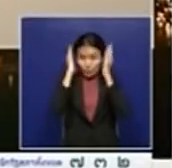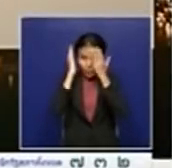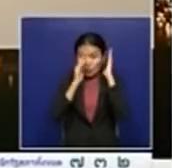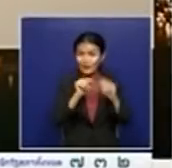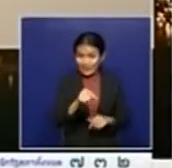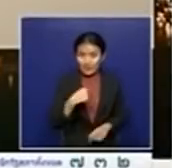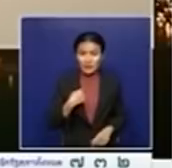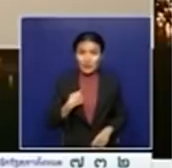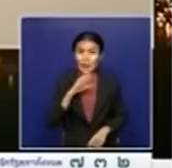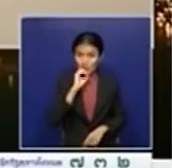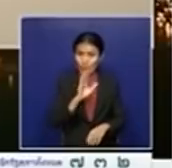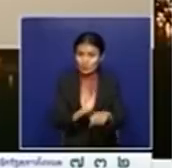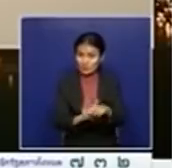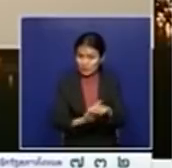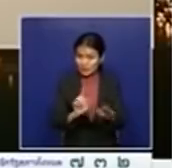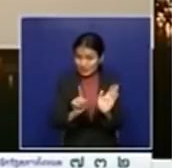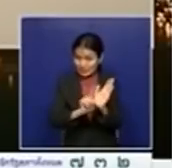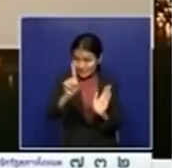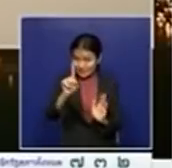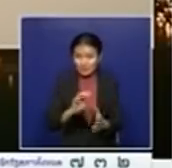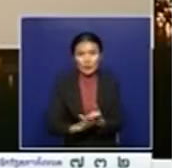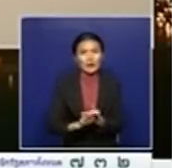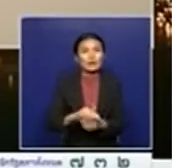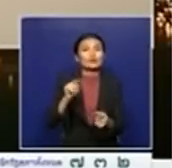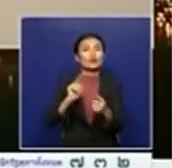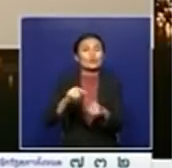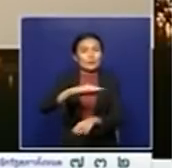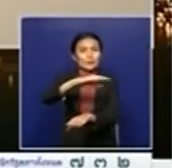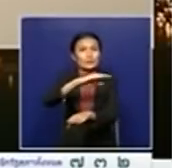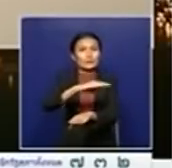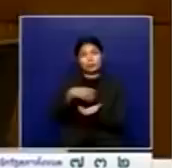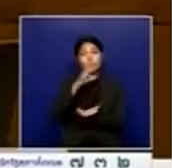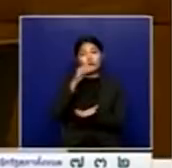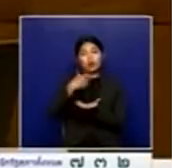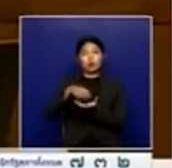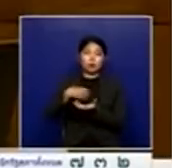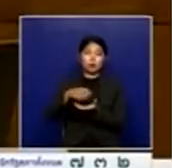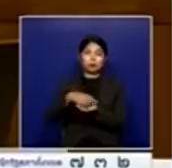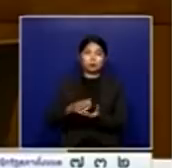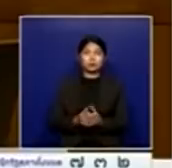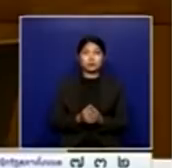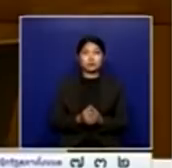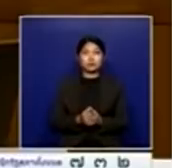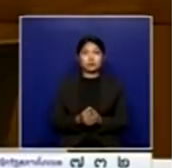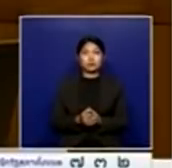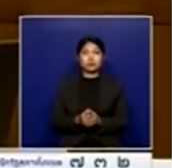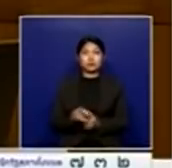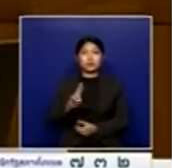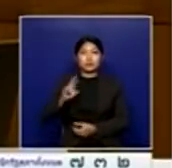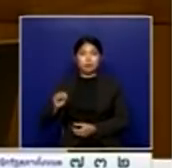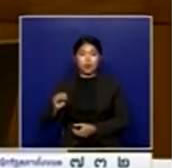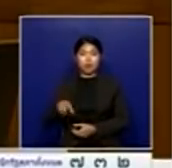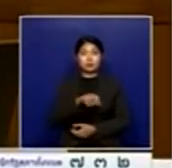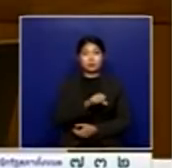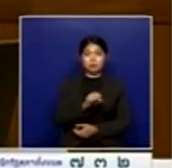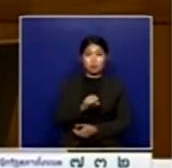พลังประชารัฐภูมิใจไทยอัดก็ล้วนเห็นด้วยกับเรื่องของการตั้งสสรไปนั้นญัตตินี้